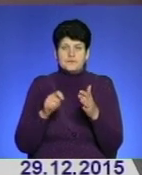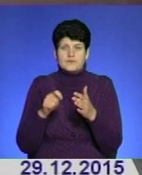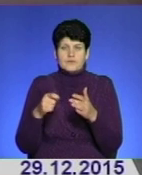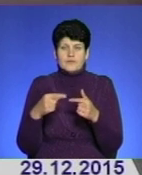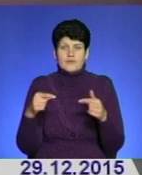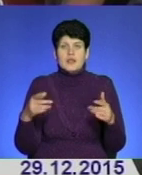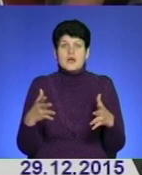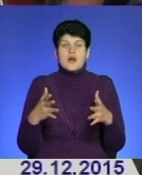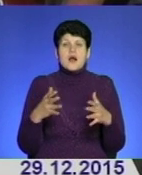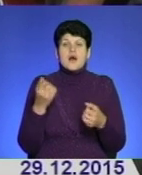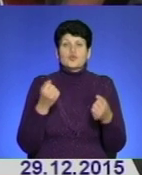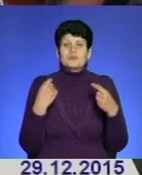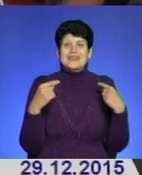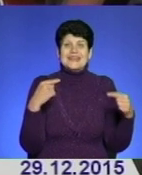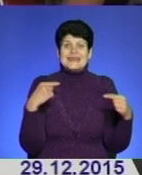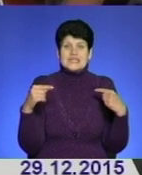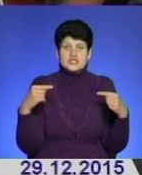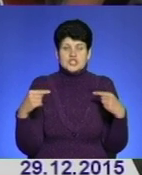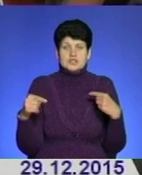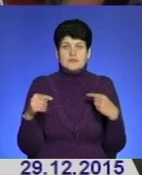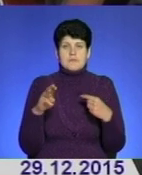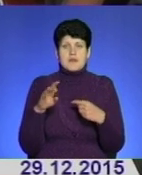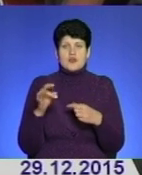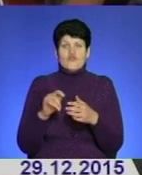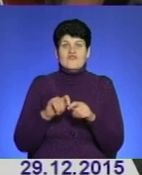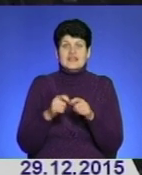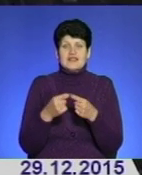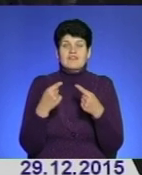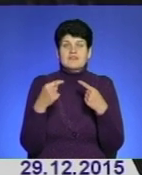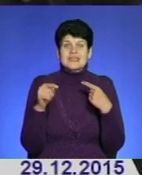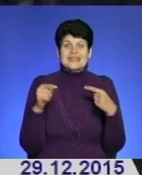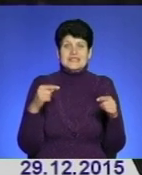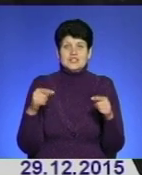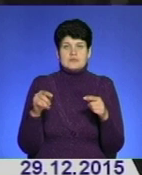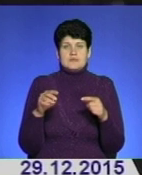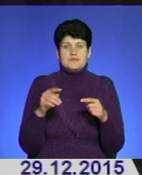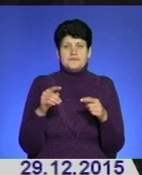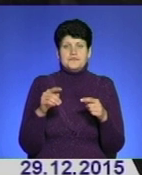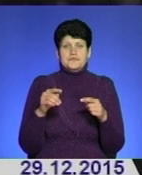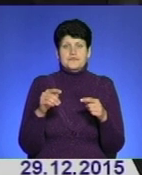Автомобілі інших марок він відкривав іншими засобами,